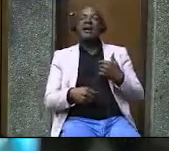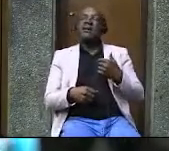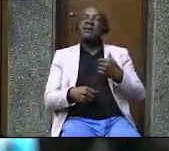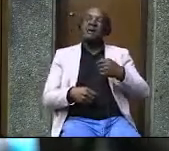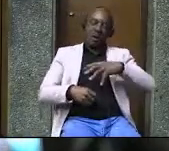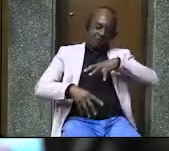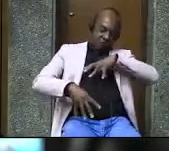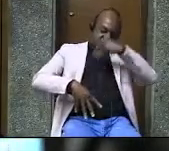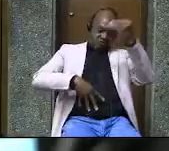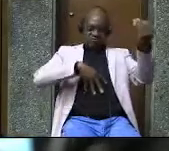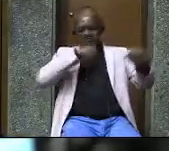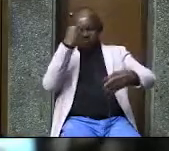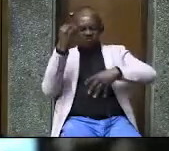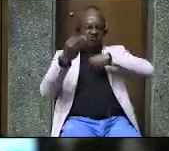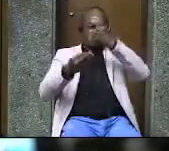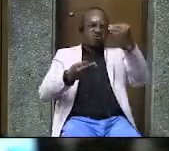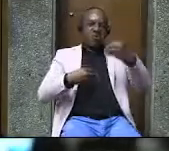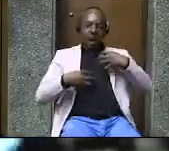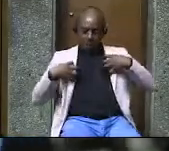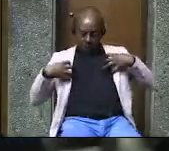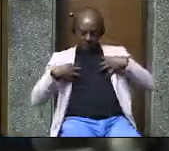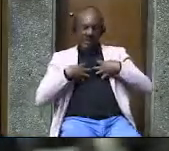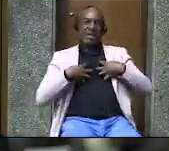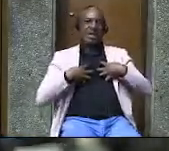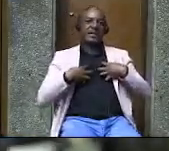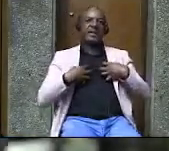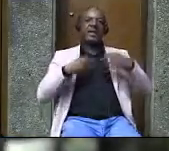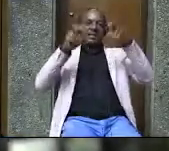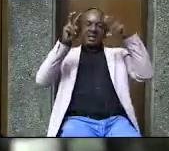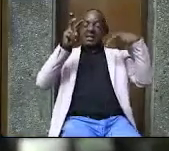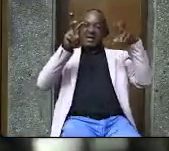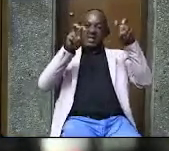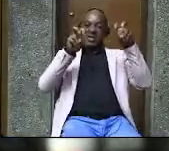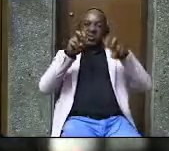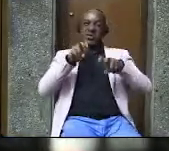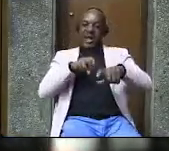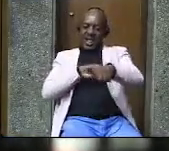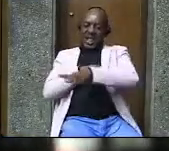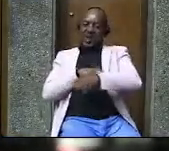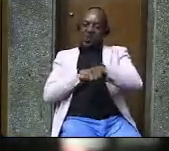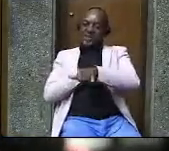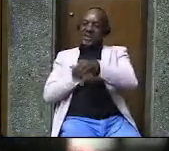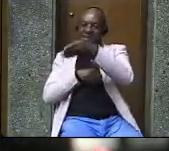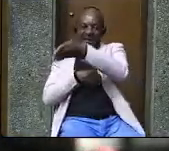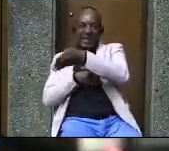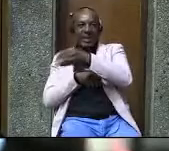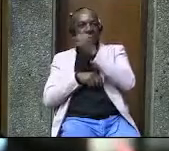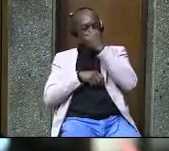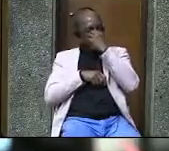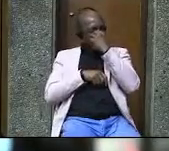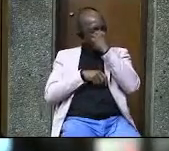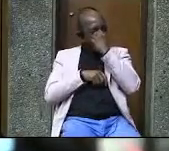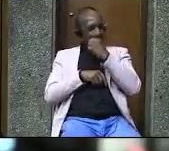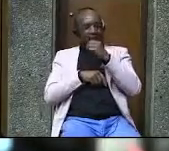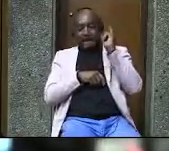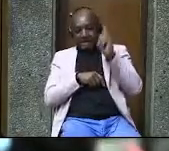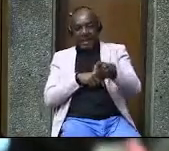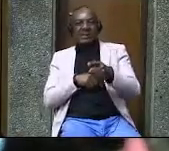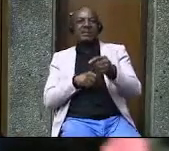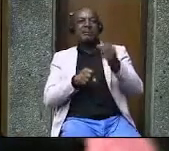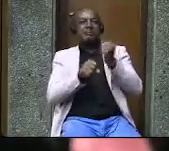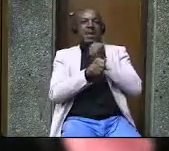ama vizu, ama zvi etu. Ukuthi iland le ekhona kufuneka thina abantu esingazange